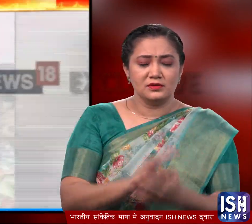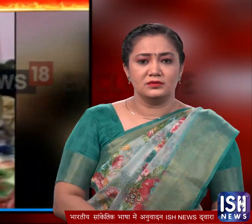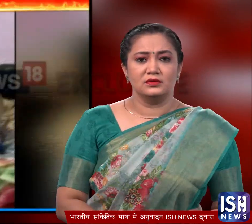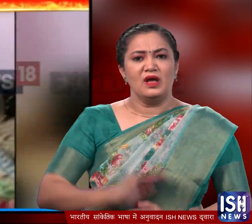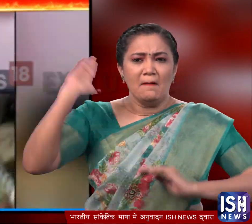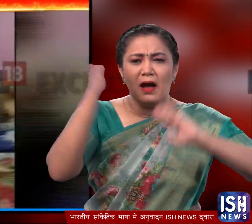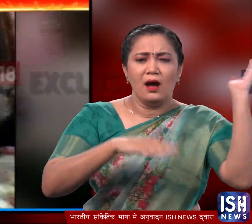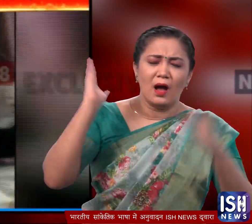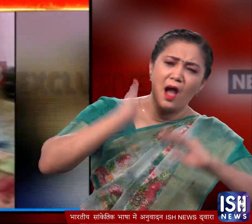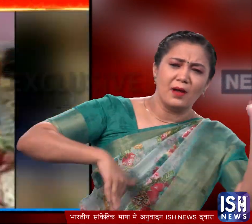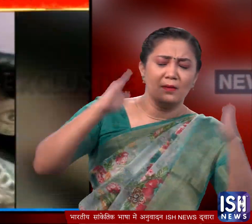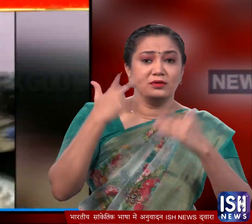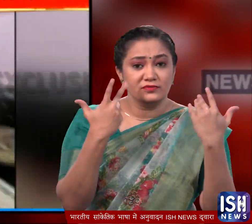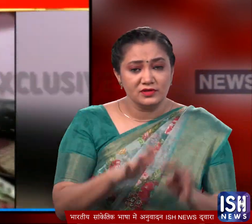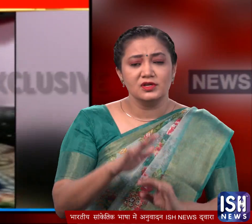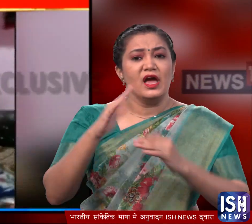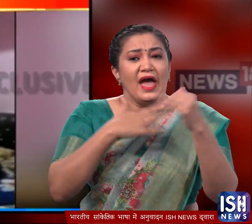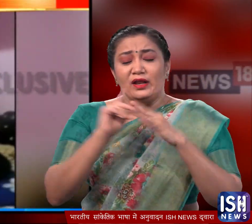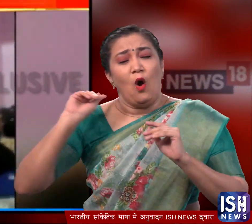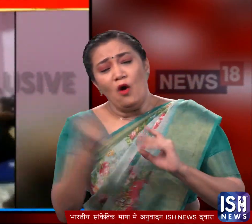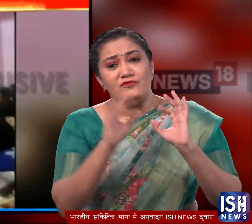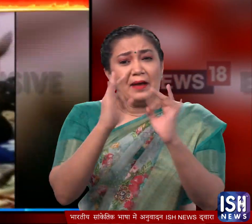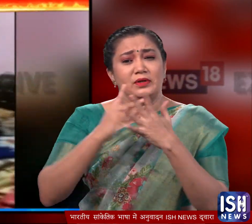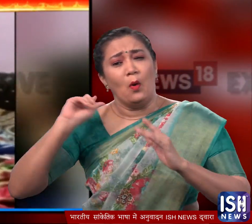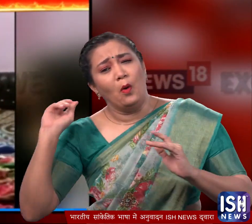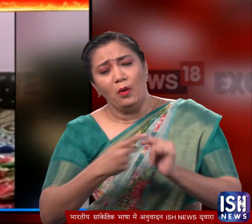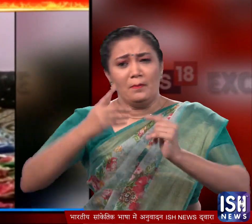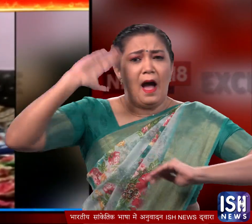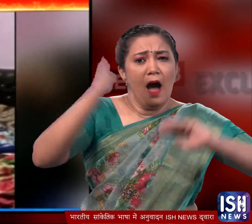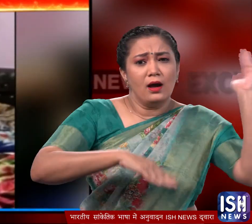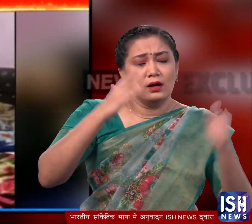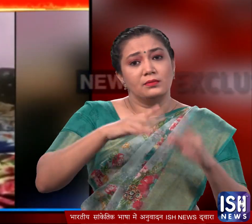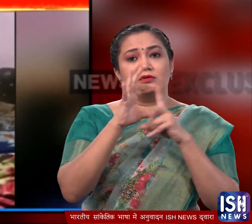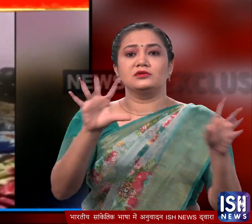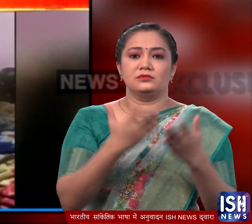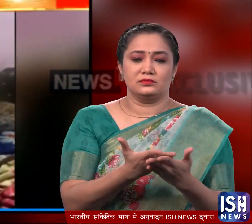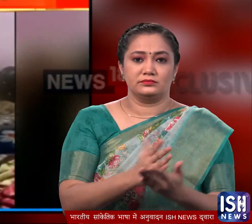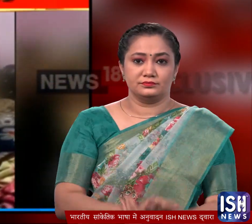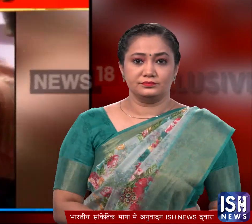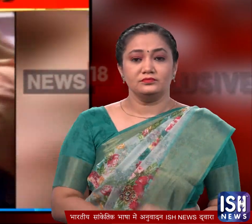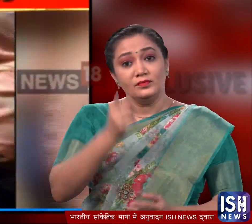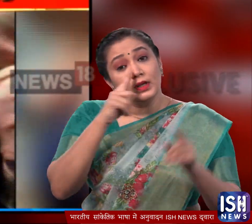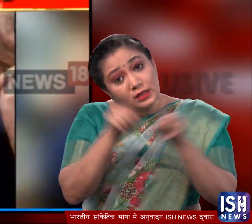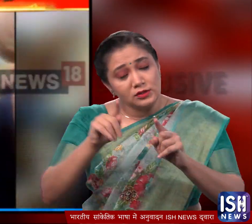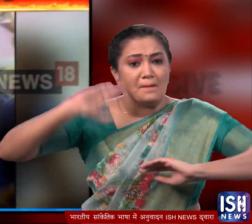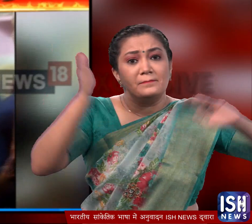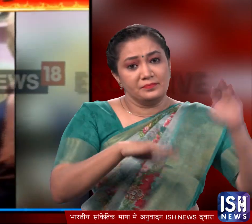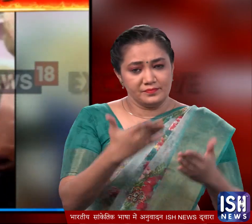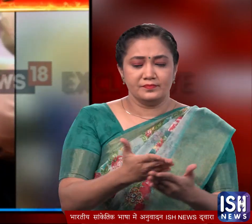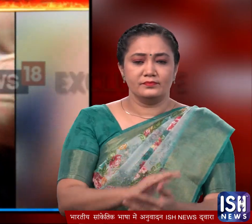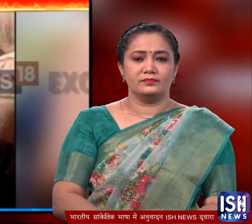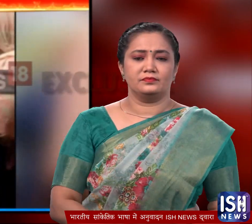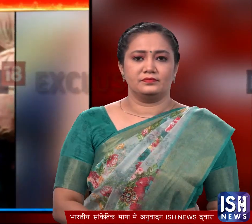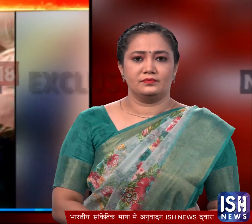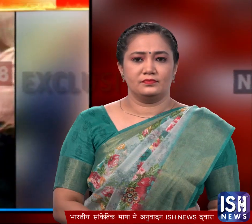गया, जमकर थप्पड़ जड़े गए। शायद ही उस परिवार का ऐसा कोई शख्स बचा होगा जिसने उस लड़के की पिटाई नहीं की। घर की महिलाएं भी उससे